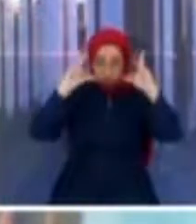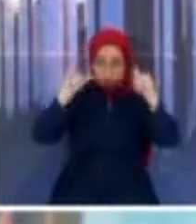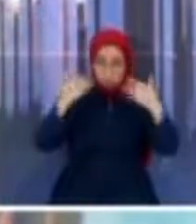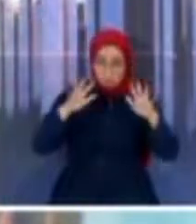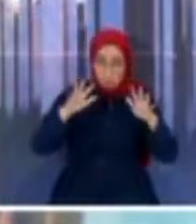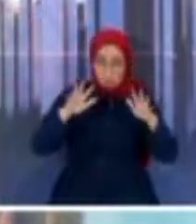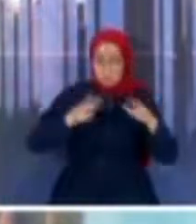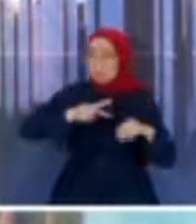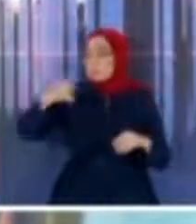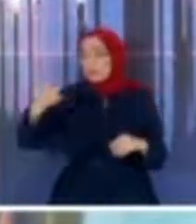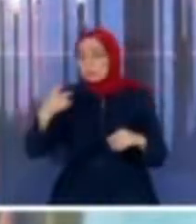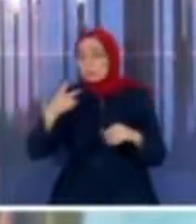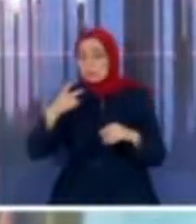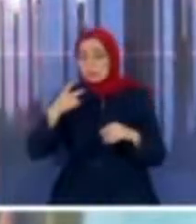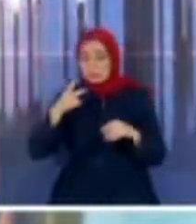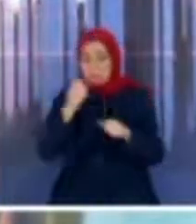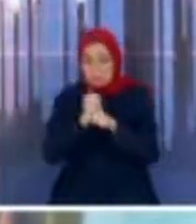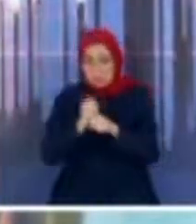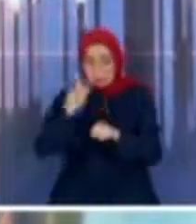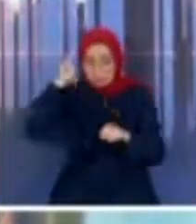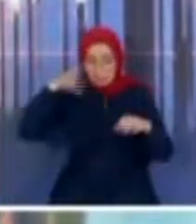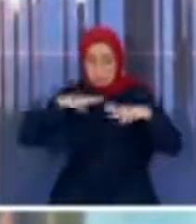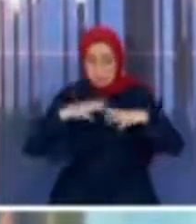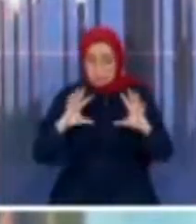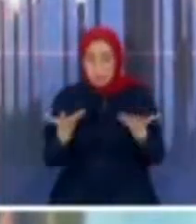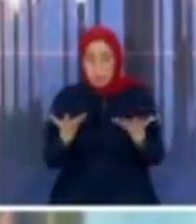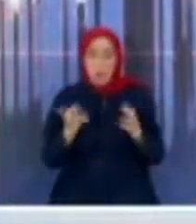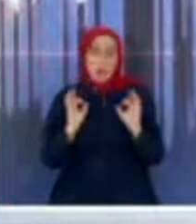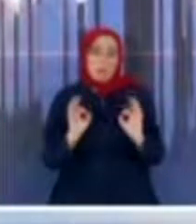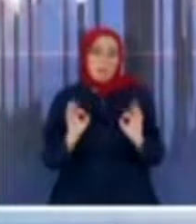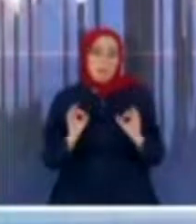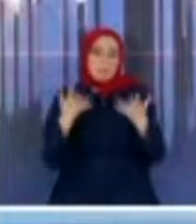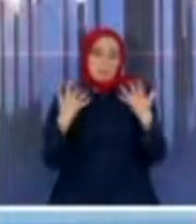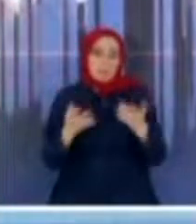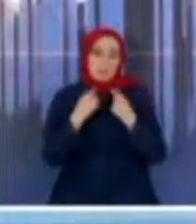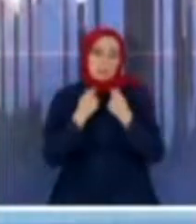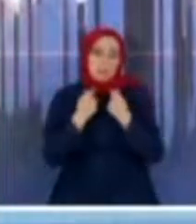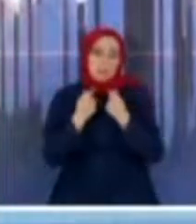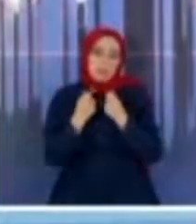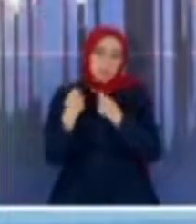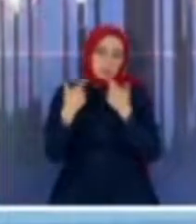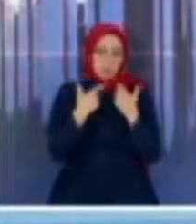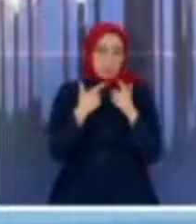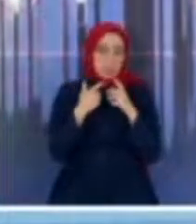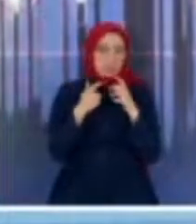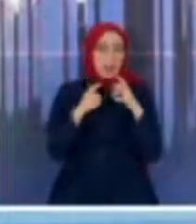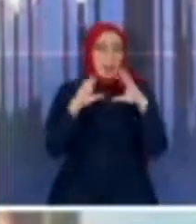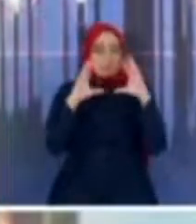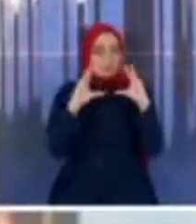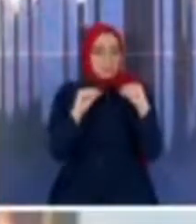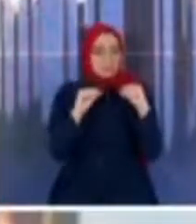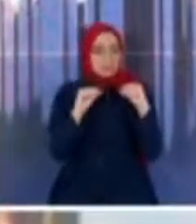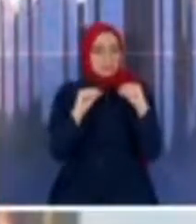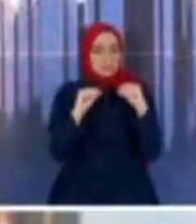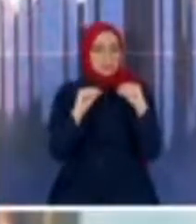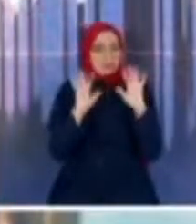باير دو فون نقصوا شويه دونك ولاو بالحق يحبوا يعطيوا فلوسهم البلاصه اللي يقول لك فوالا نحب نعطيك